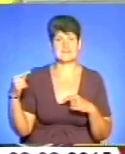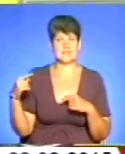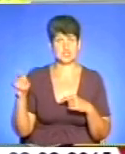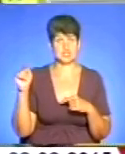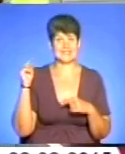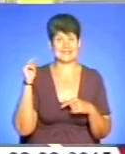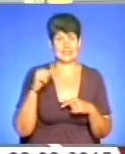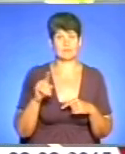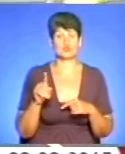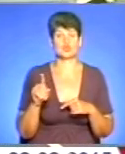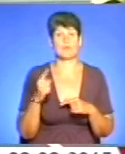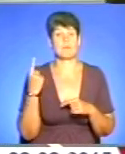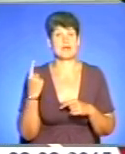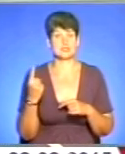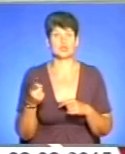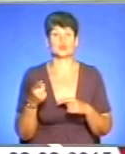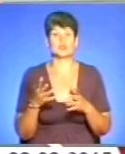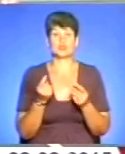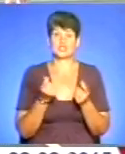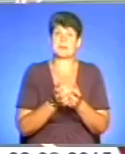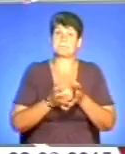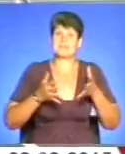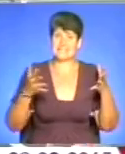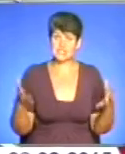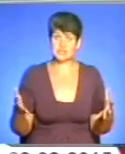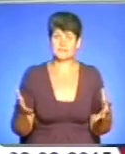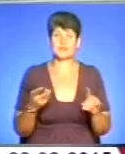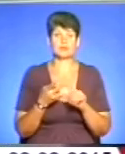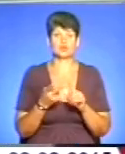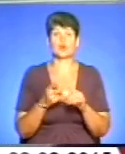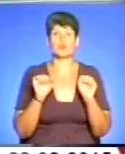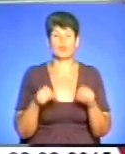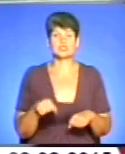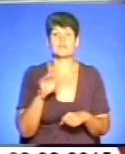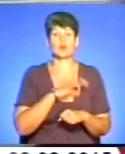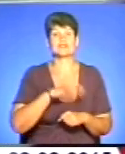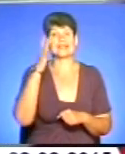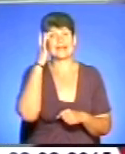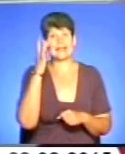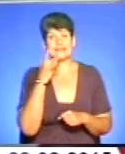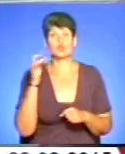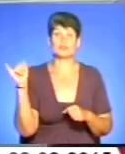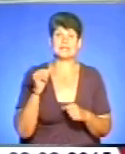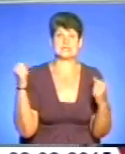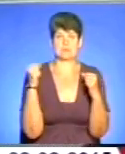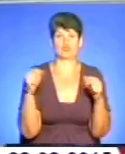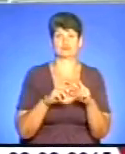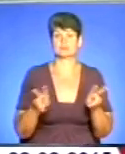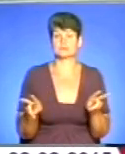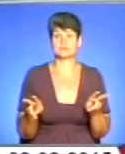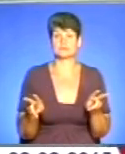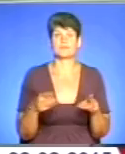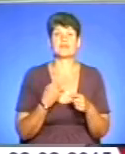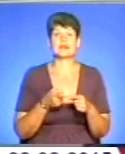що, по-перше, він є дещо більший, по-друге, він може використовуватись як літом, так і зимою. Ці